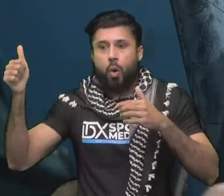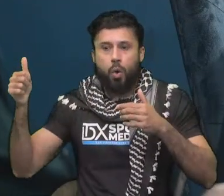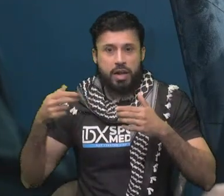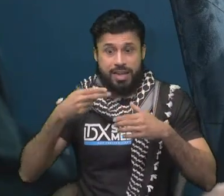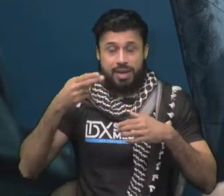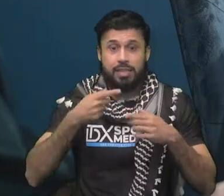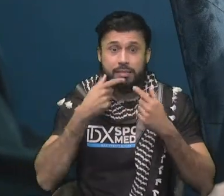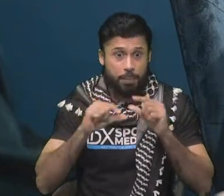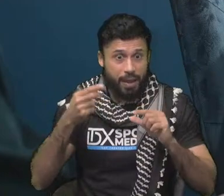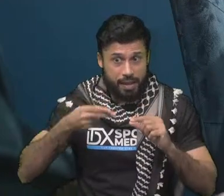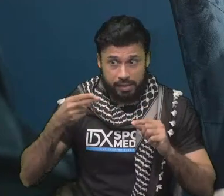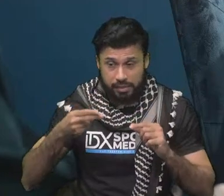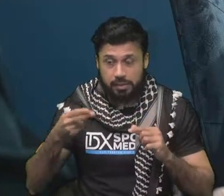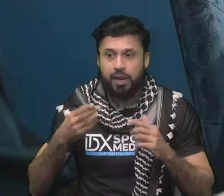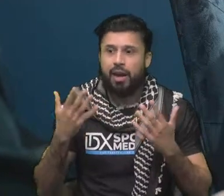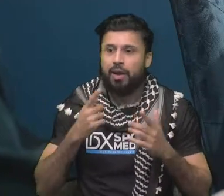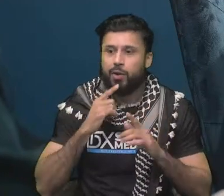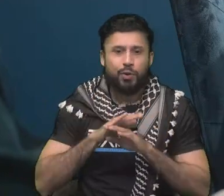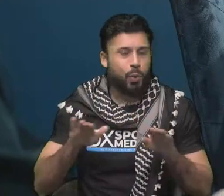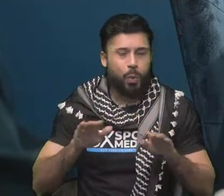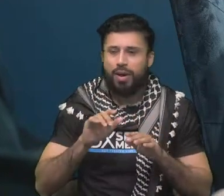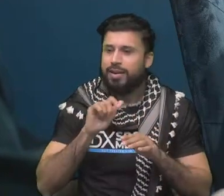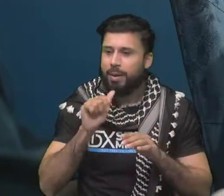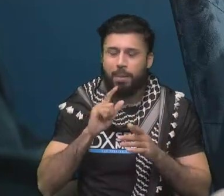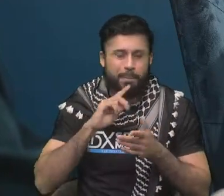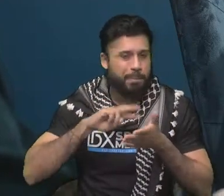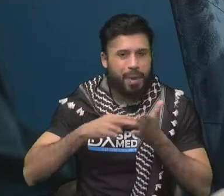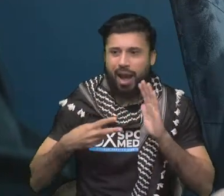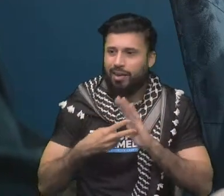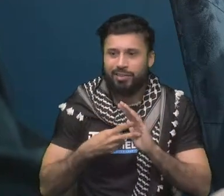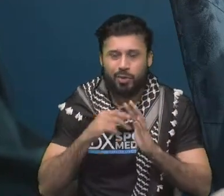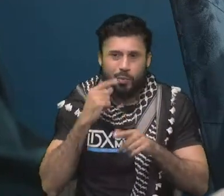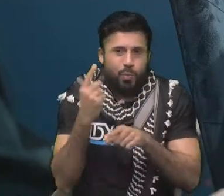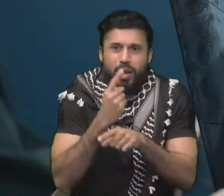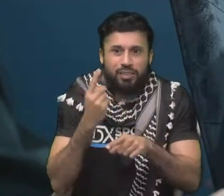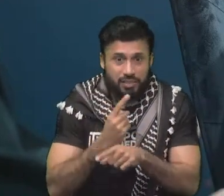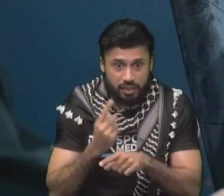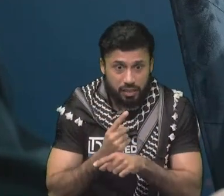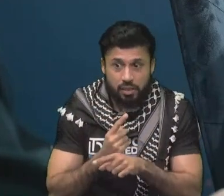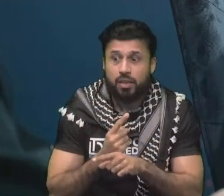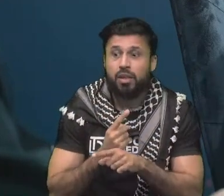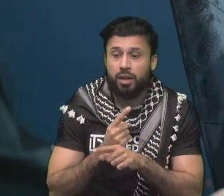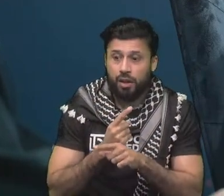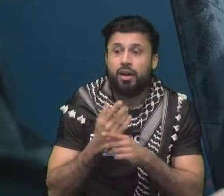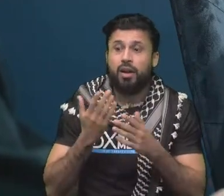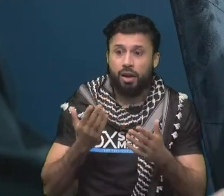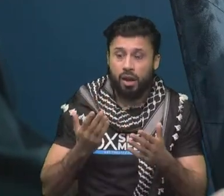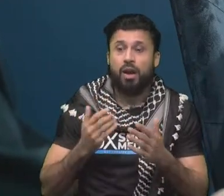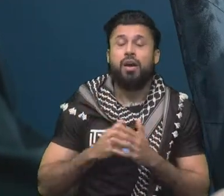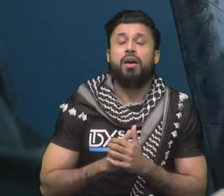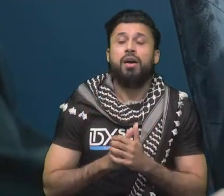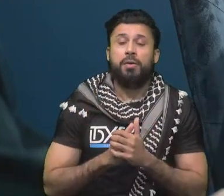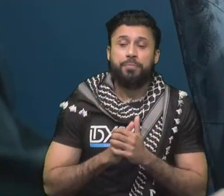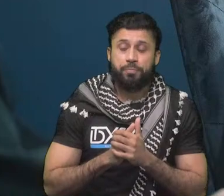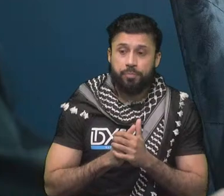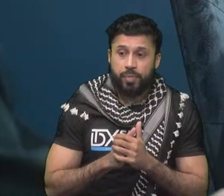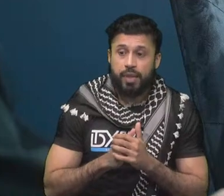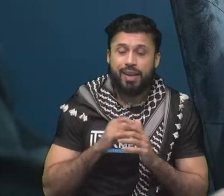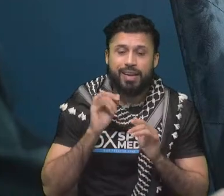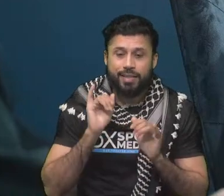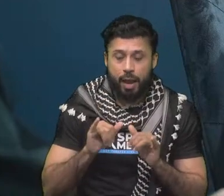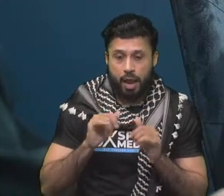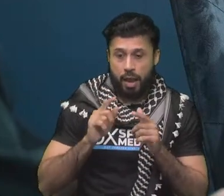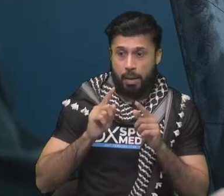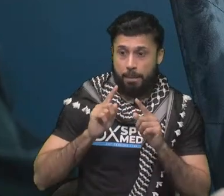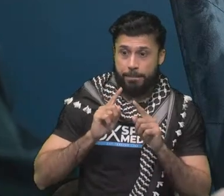that you have the answer to everything. And he said, قال, وقال لي آخر. Now Ibn Qayyim speak about his personal experiences, right? قال وقال